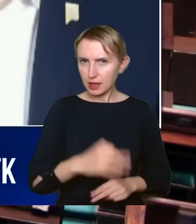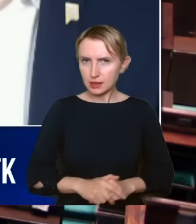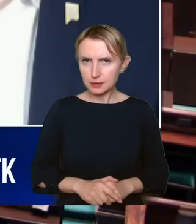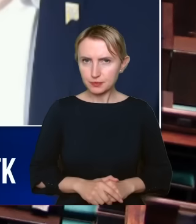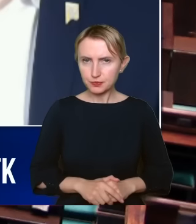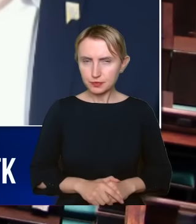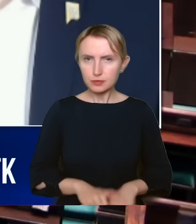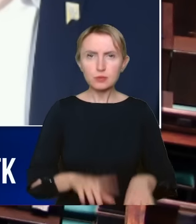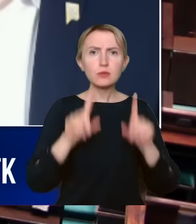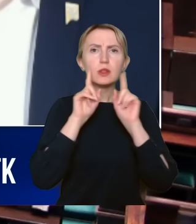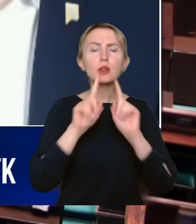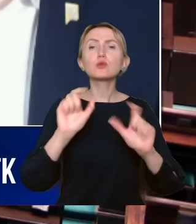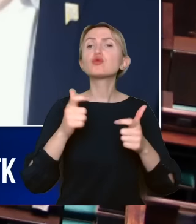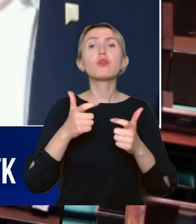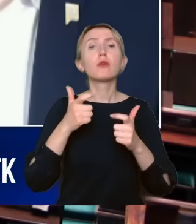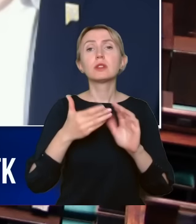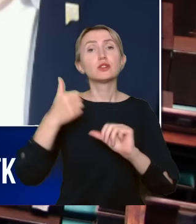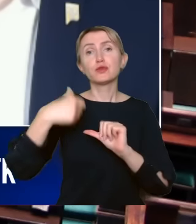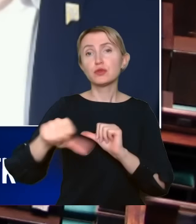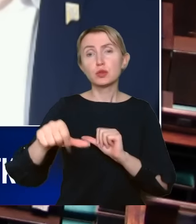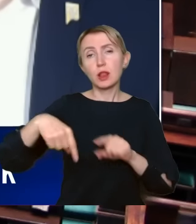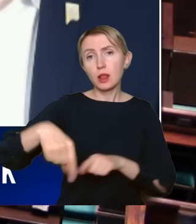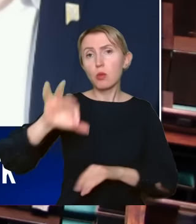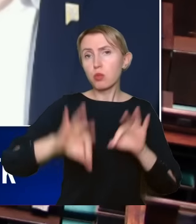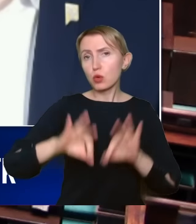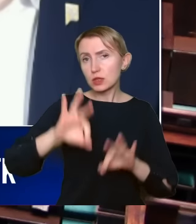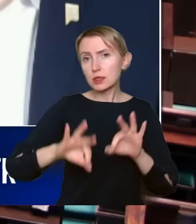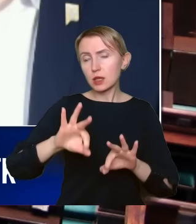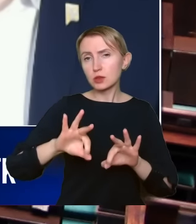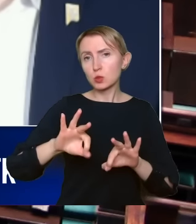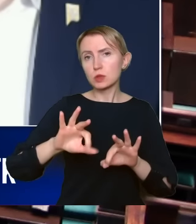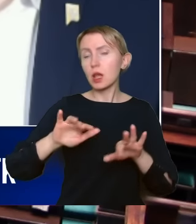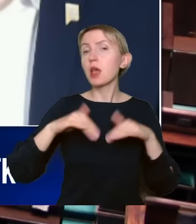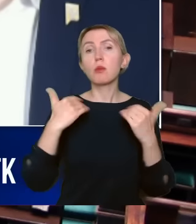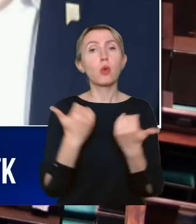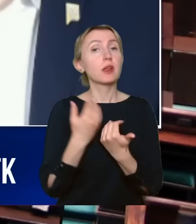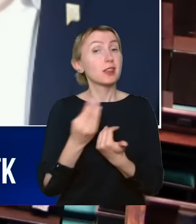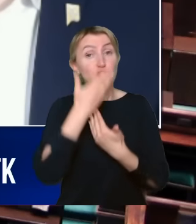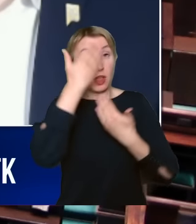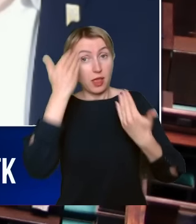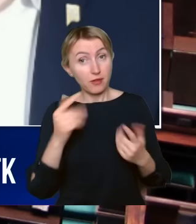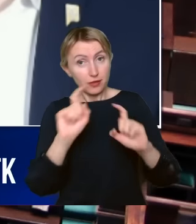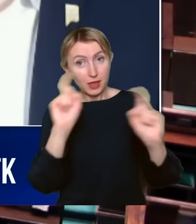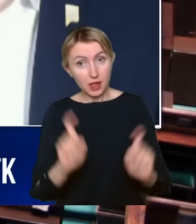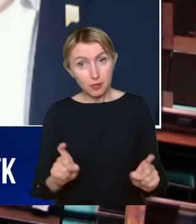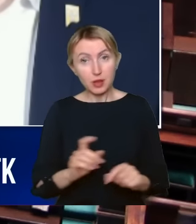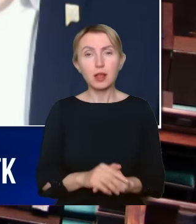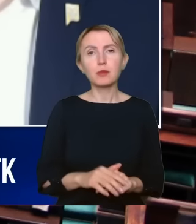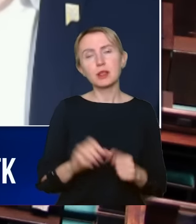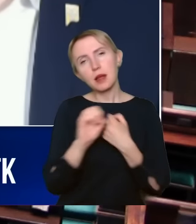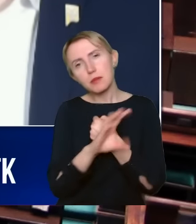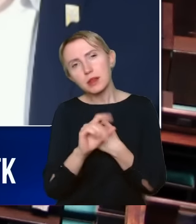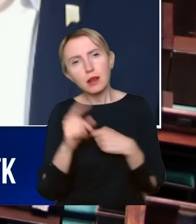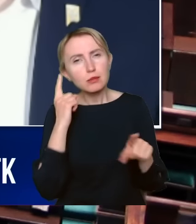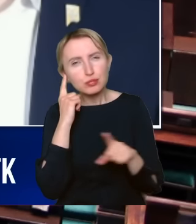tak naprawdę co się wydarzy w przyszłym tygodniu na najbliższym posiedzeniu Sejmu jeszcze nie wiemy. Mamy przecieki medialne, nawet niektóre